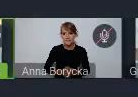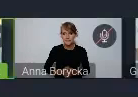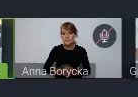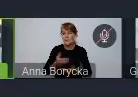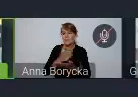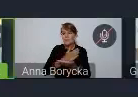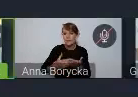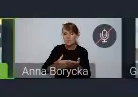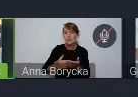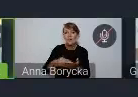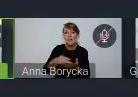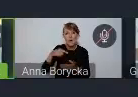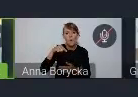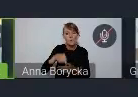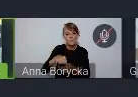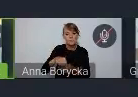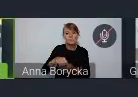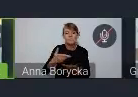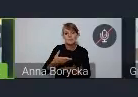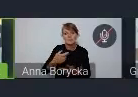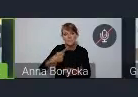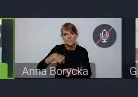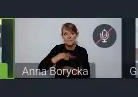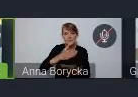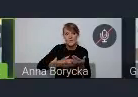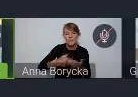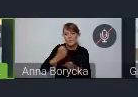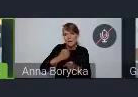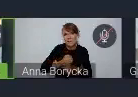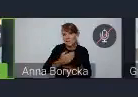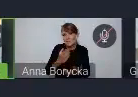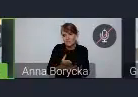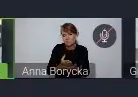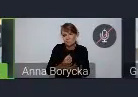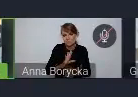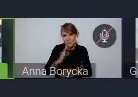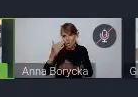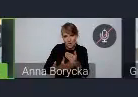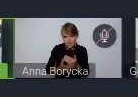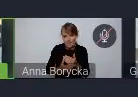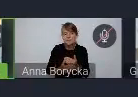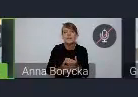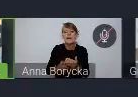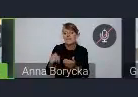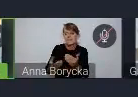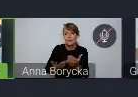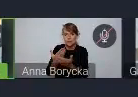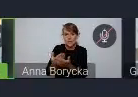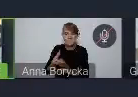Wydziału Merytorycznego się kończą i taki wniosek trafia do